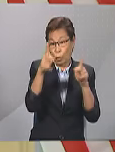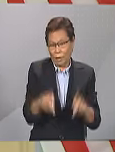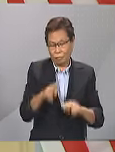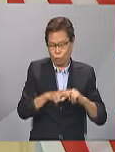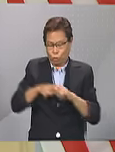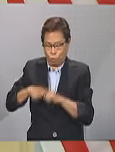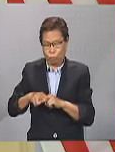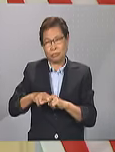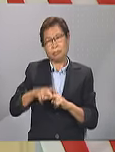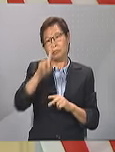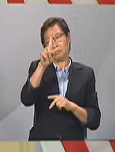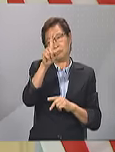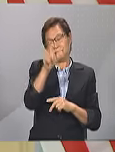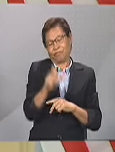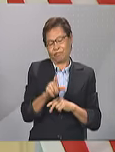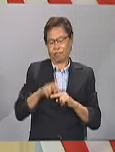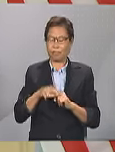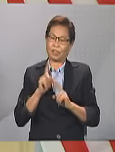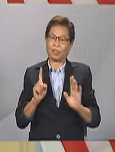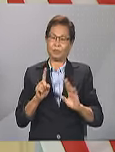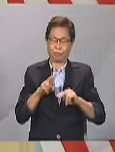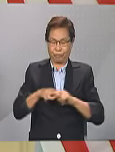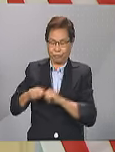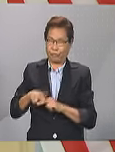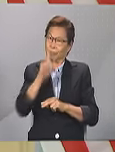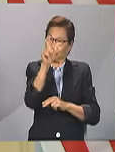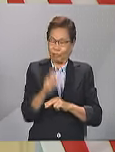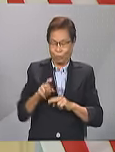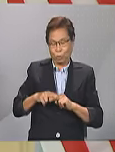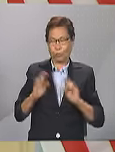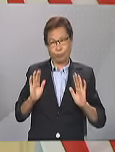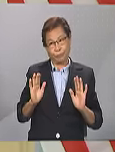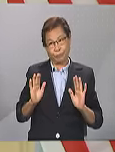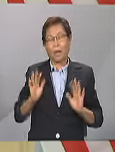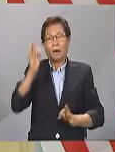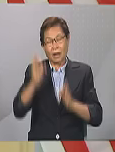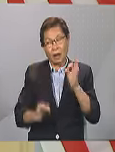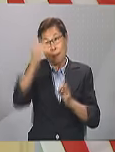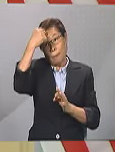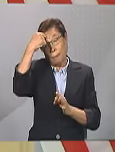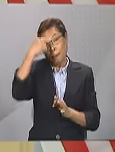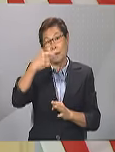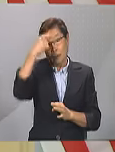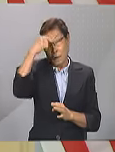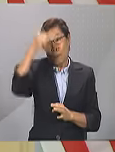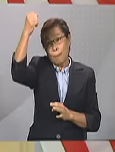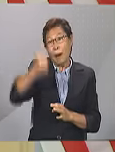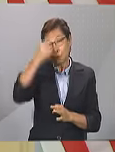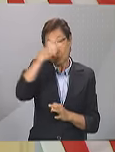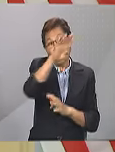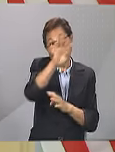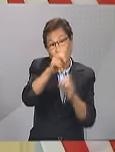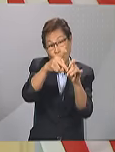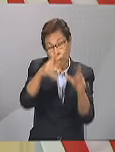hanya boleh digunakan untuk oleh satu orang saja jika batu adalah untuk 40 penumpang